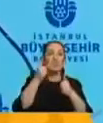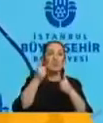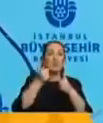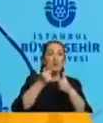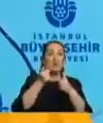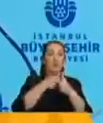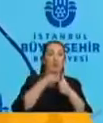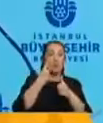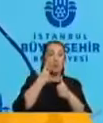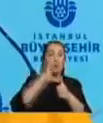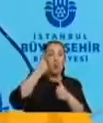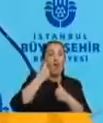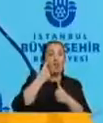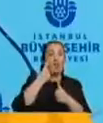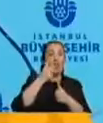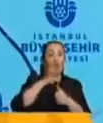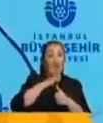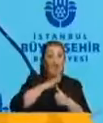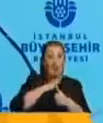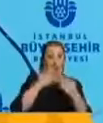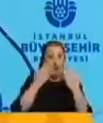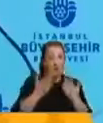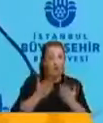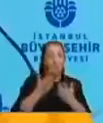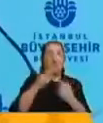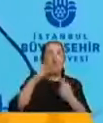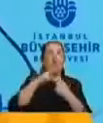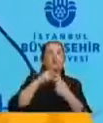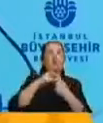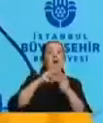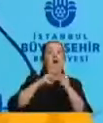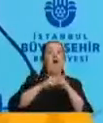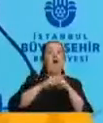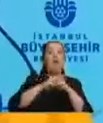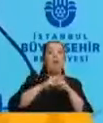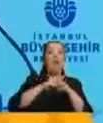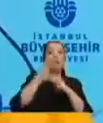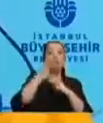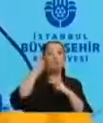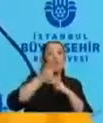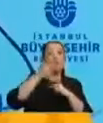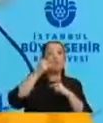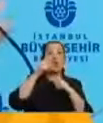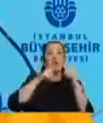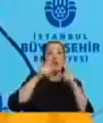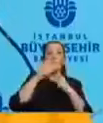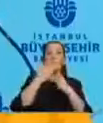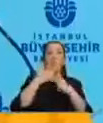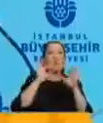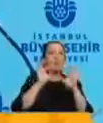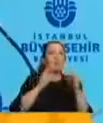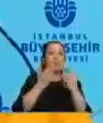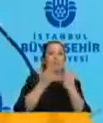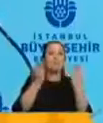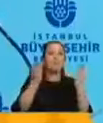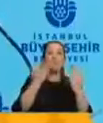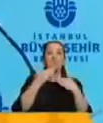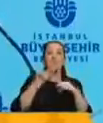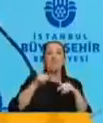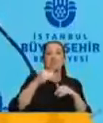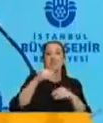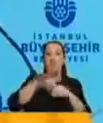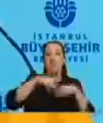kurucu. Türkiye Cumhuriyeti'nin Cumhurbaşkanı burada. Recep Tayyip Erdoğan'ın nerede resmi ya? Meclisiye. Burası meclis salonu